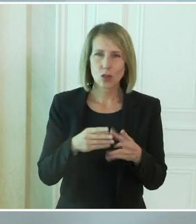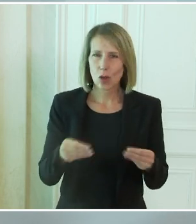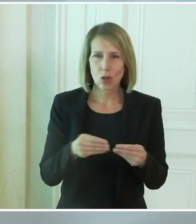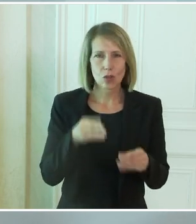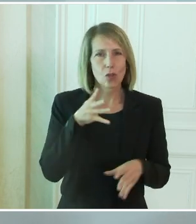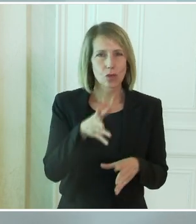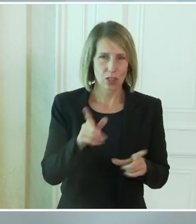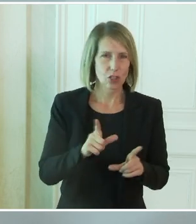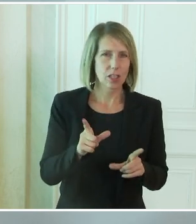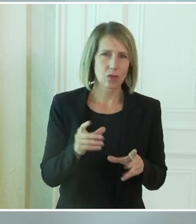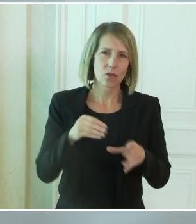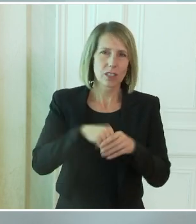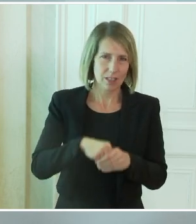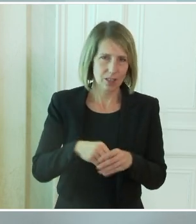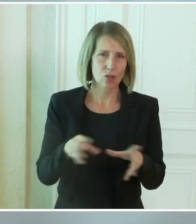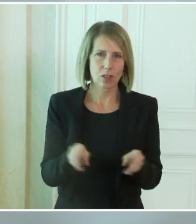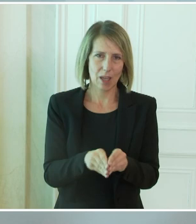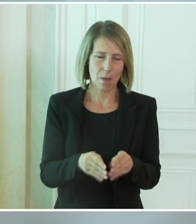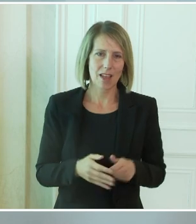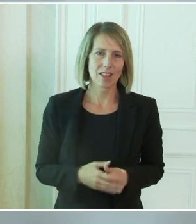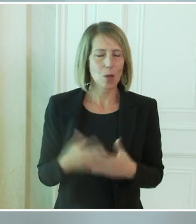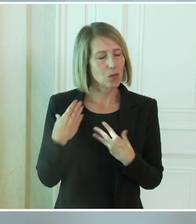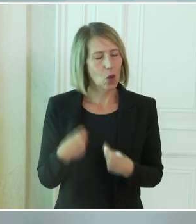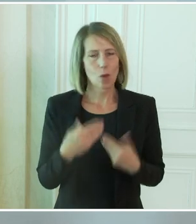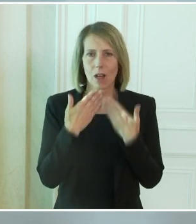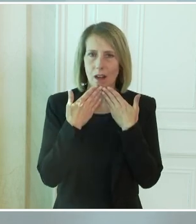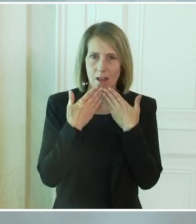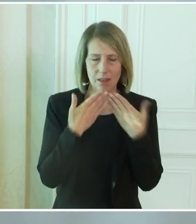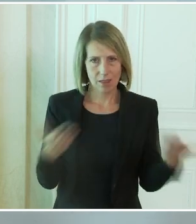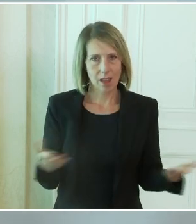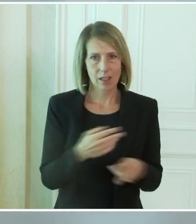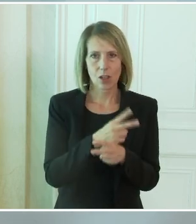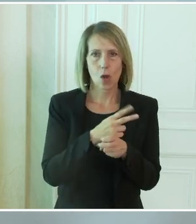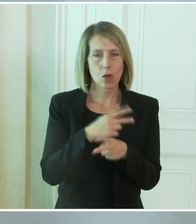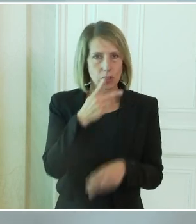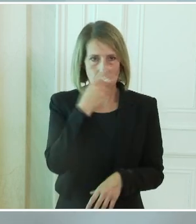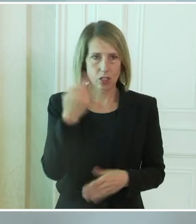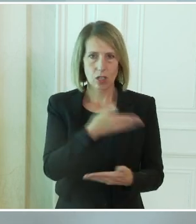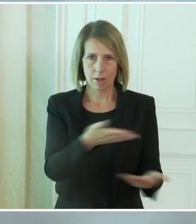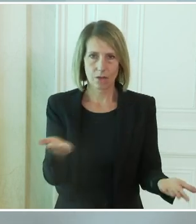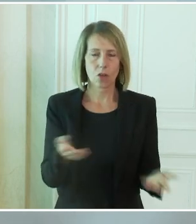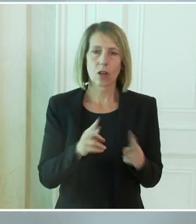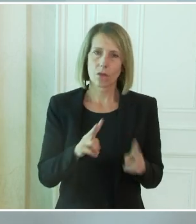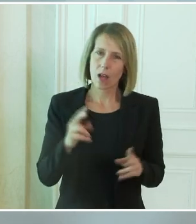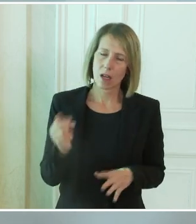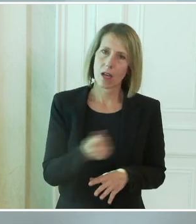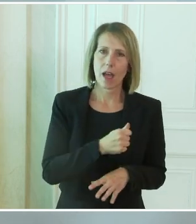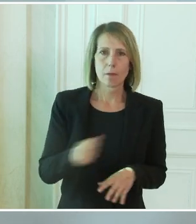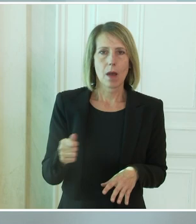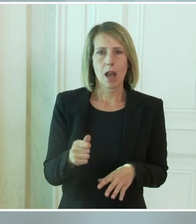stattfinden wird. Noch einmal vielen Dank an das österreichische Volk für diese einmalige